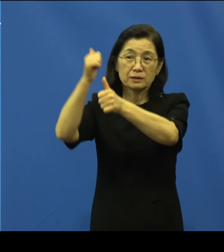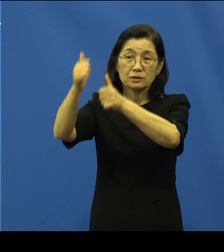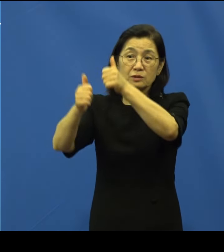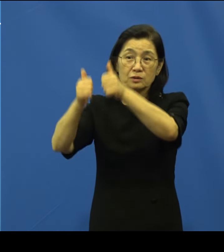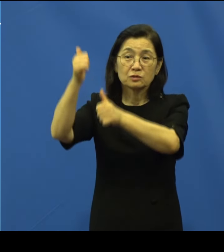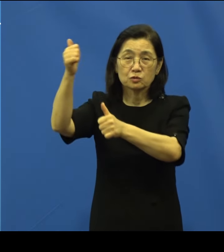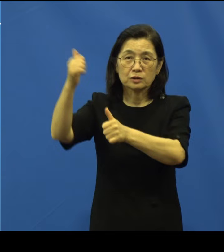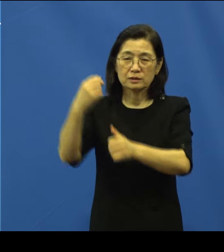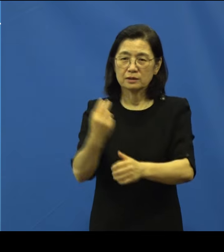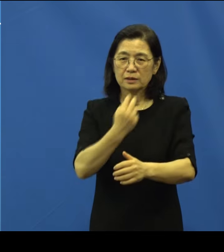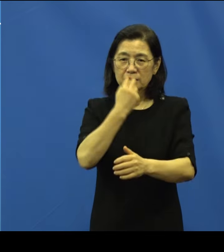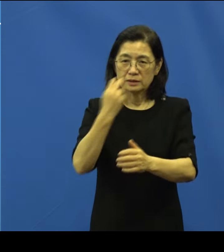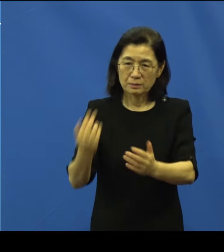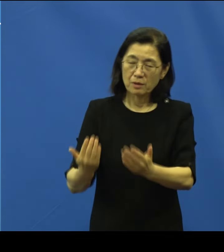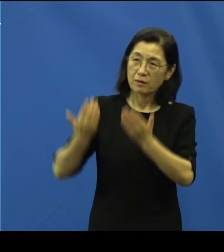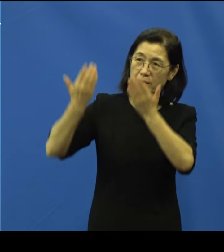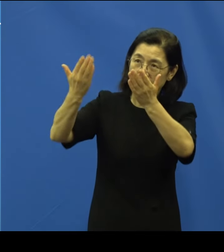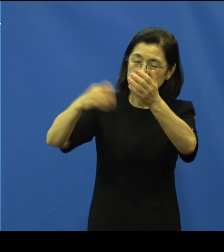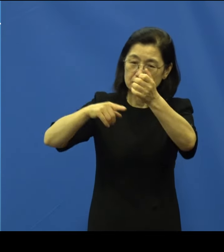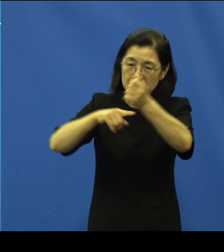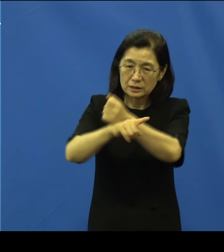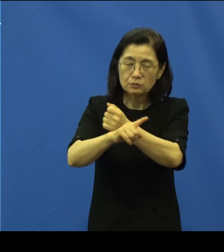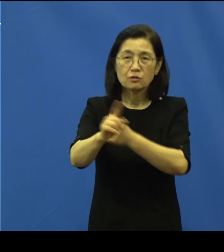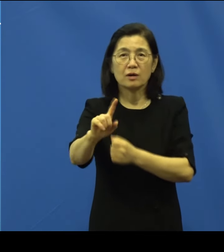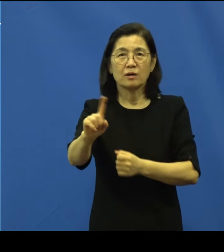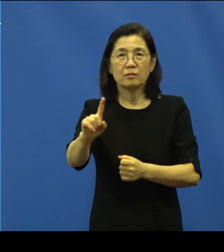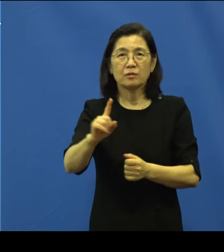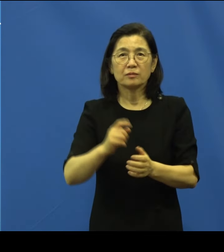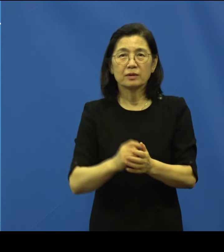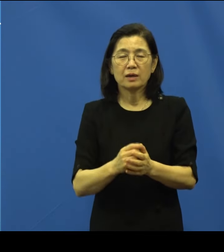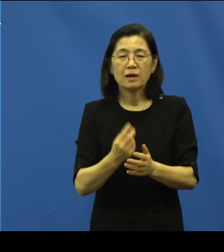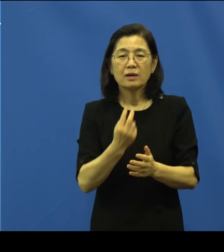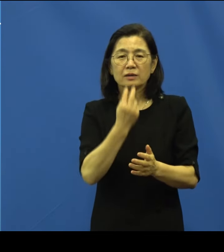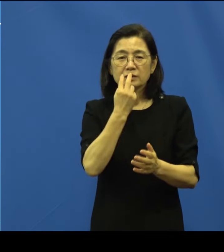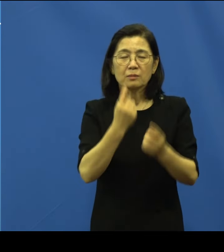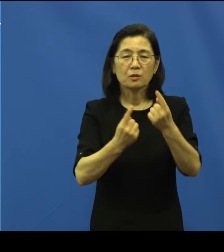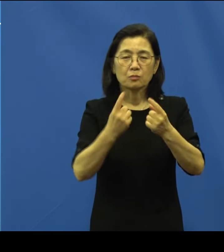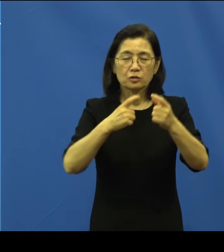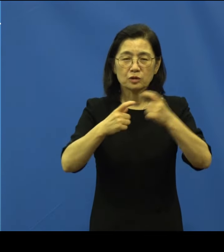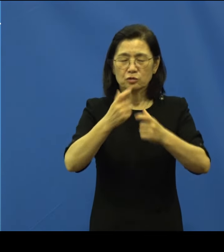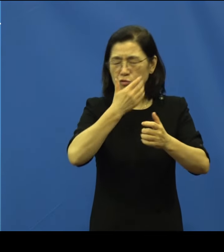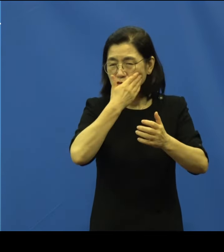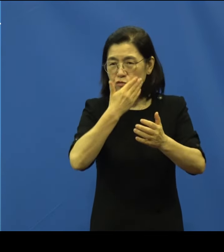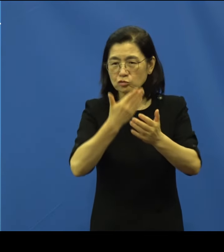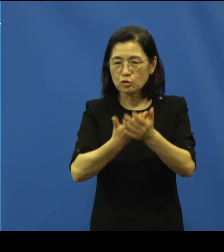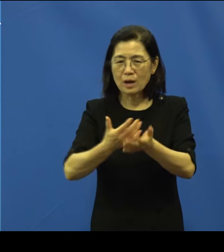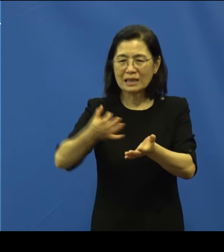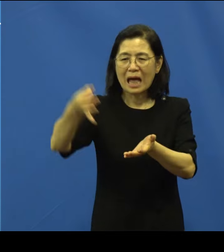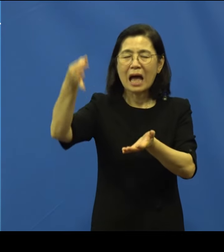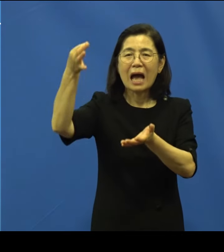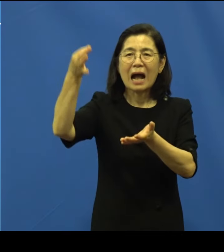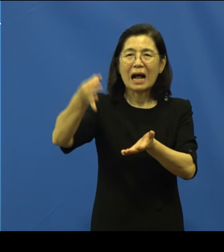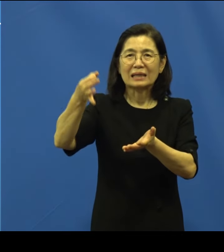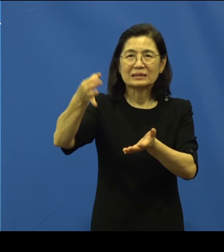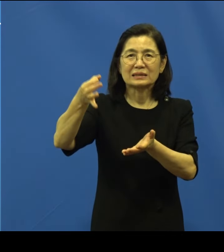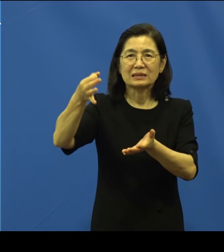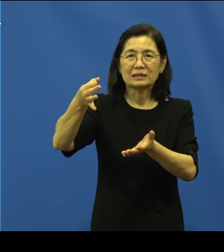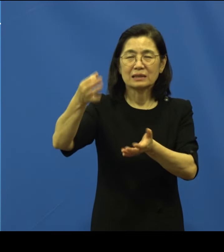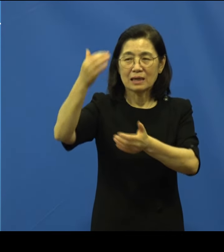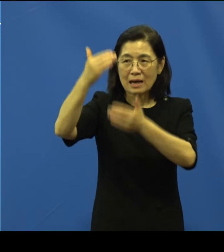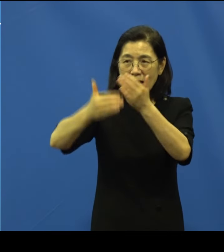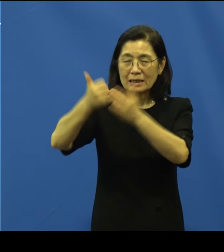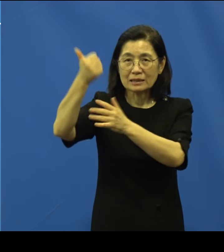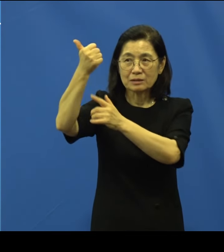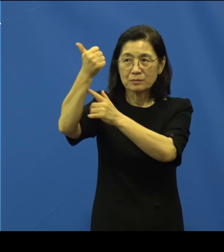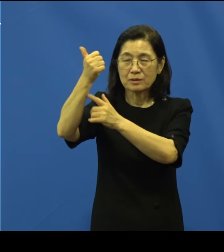기꺼이 바치던 이유가 뭘까요? 자기 생명보다 더 높은 가치를 발견했으니까 기꺼이 자기 생명도